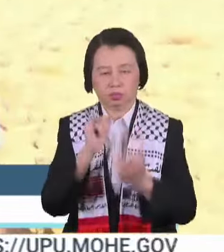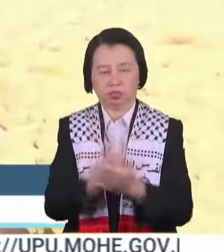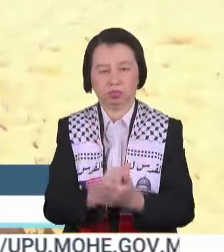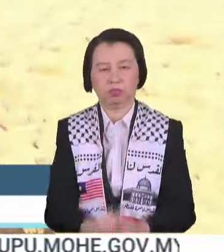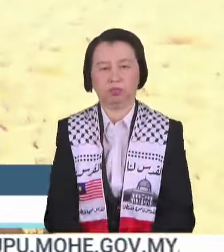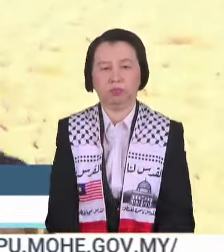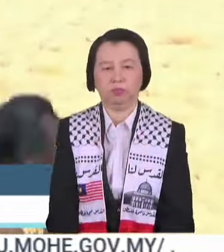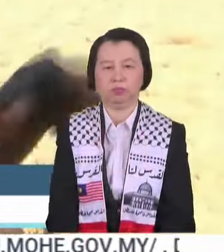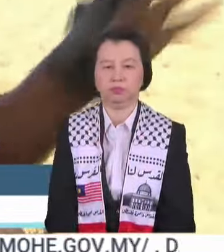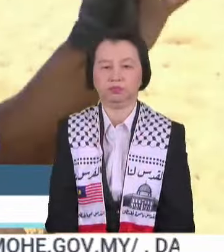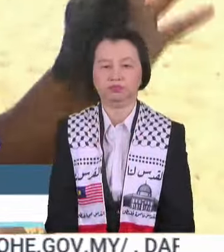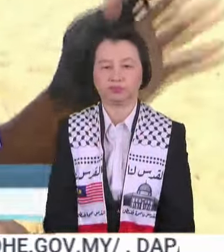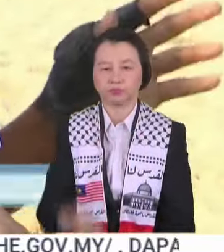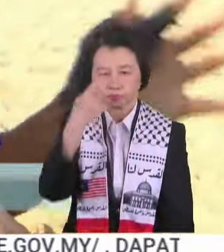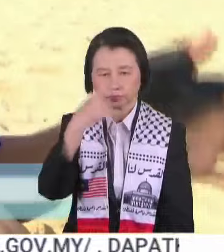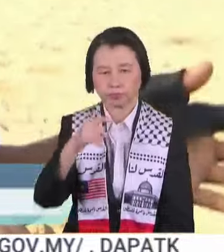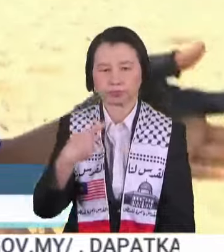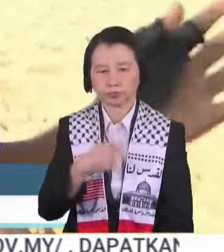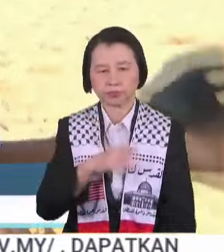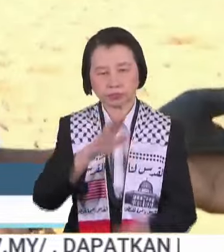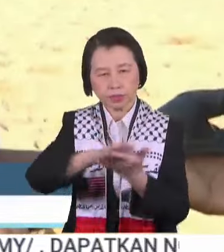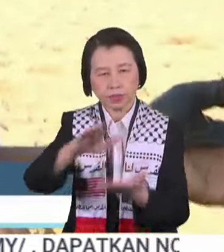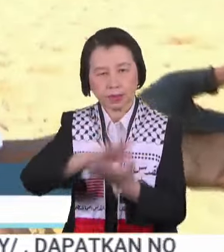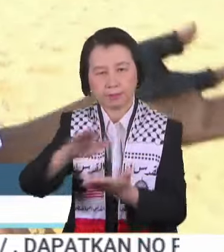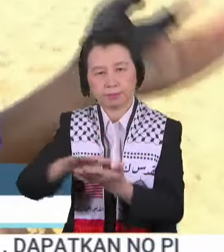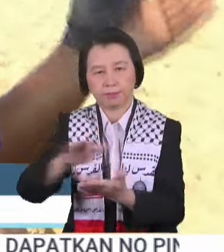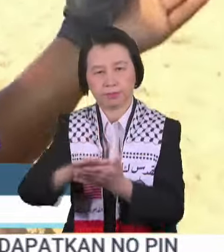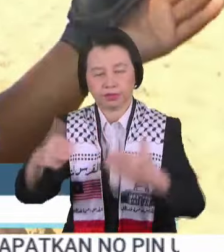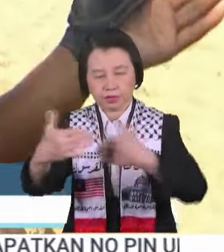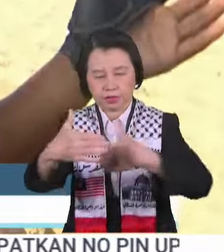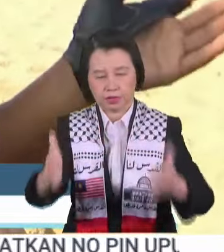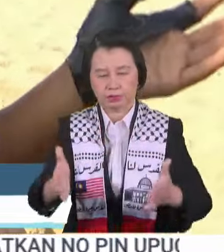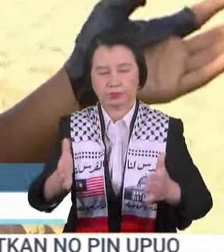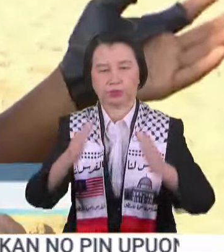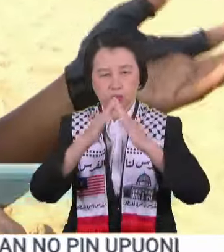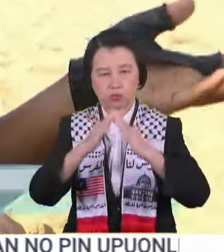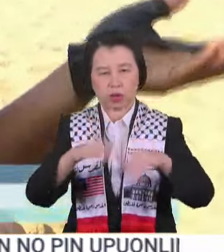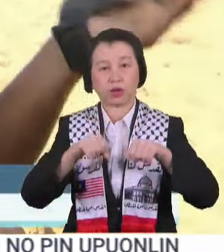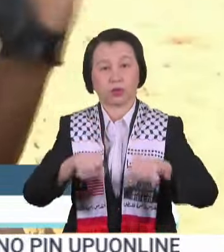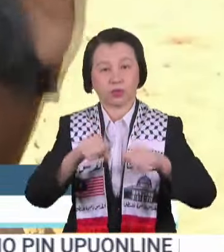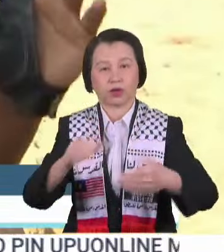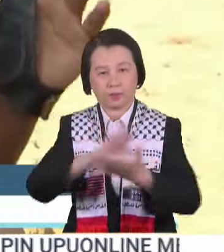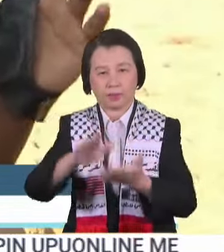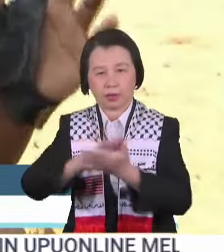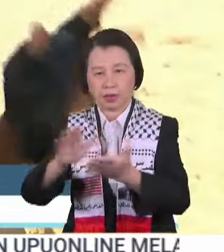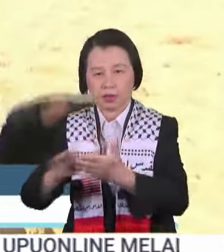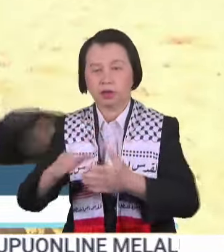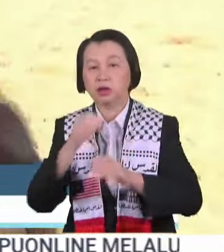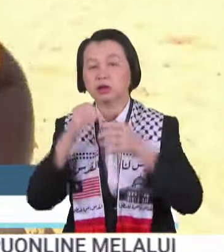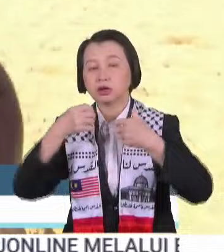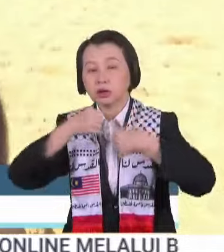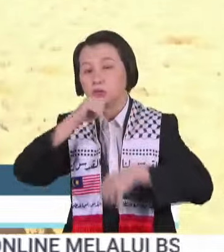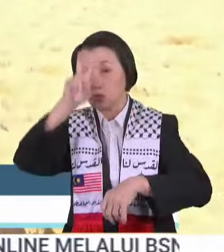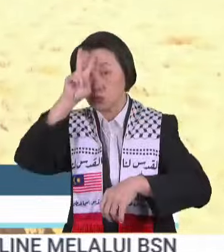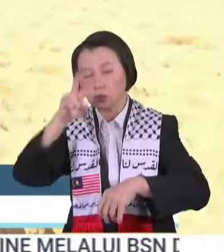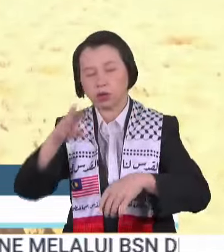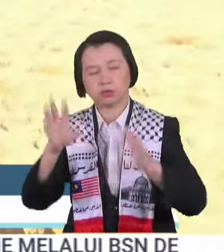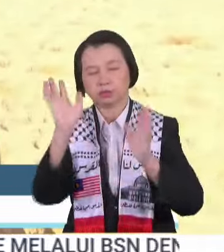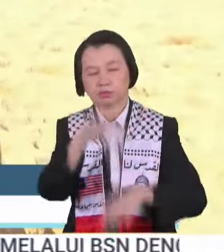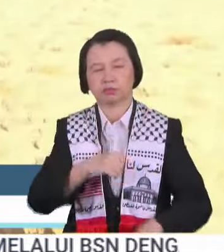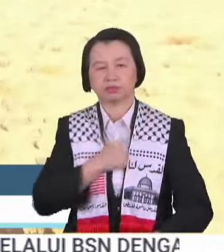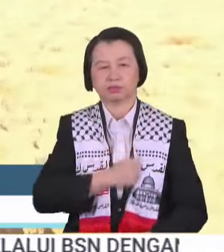Pagi kami akan bersihkan kandang, bagi makan kuda, bersihkan kandang dan keluarkan kuda untuk training sesi